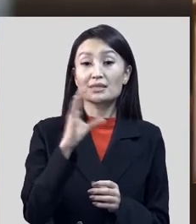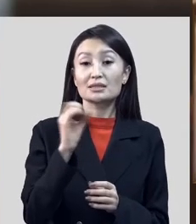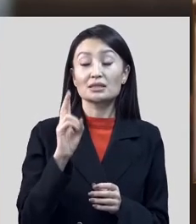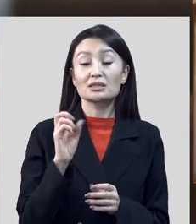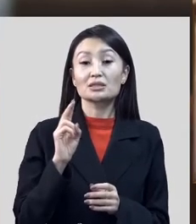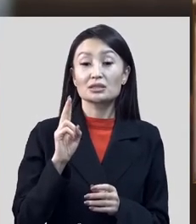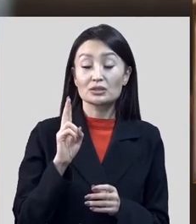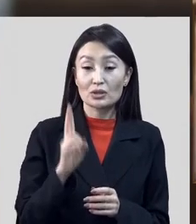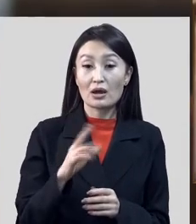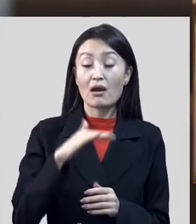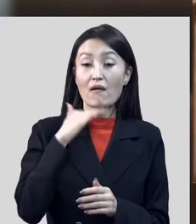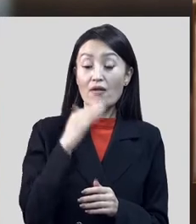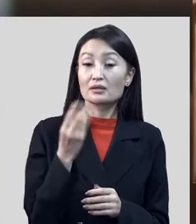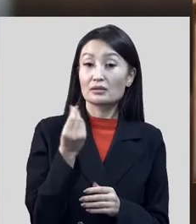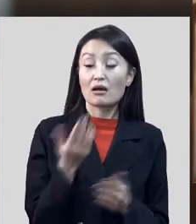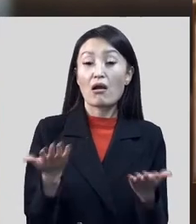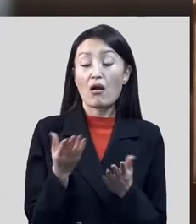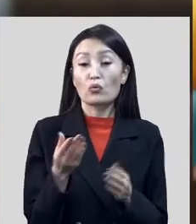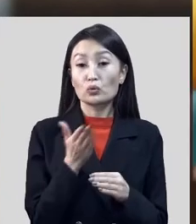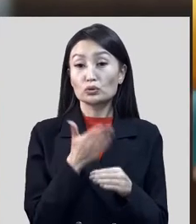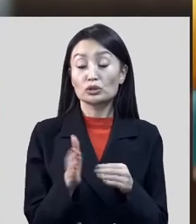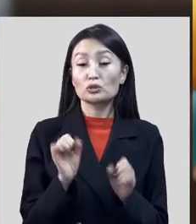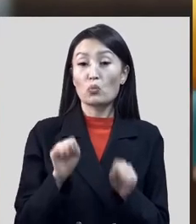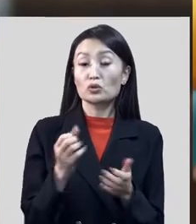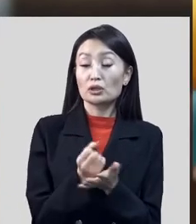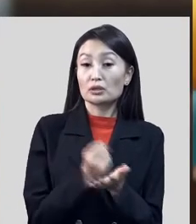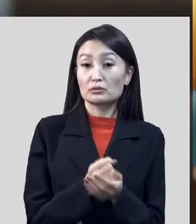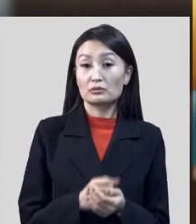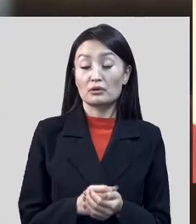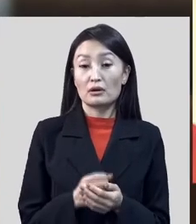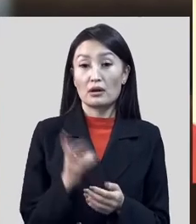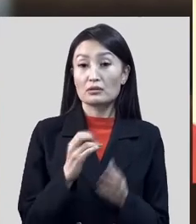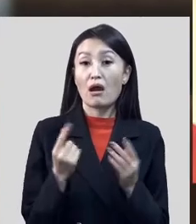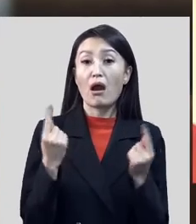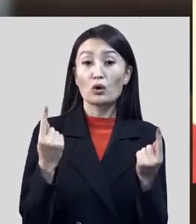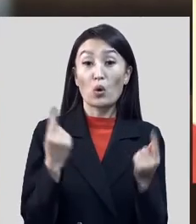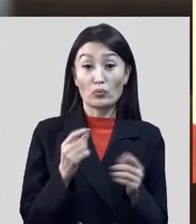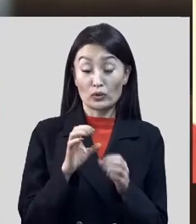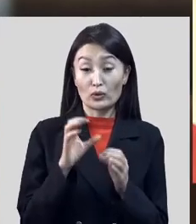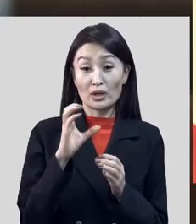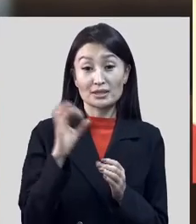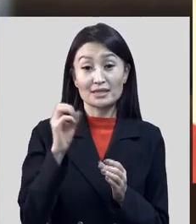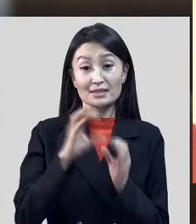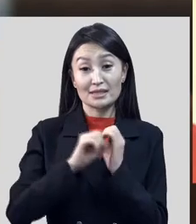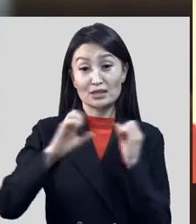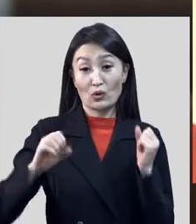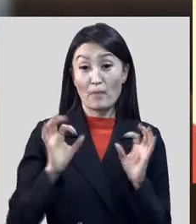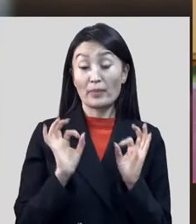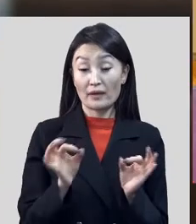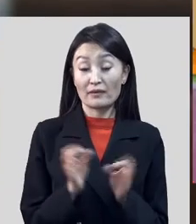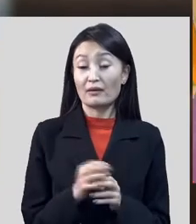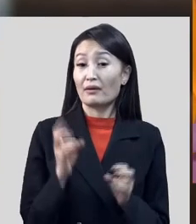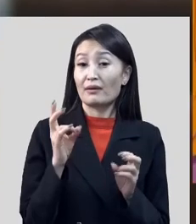денег какую часть можно даже откладывать на огромную сосиску правда смешно на